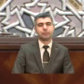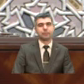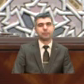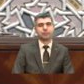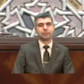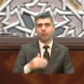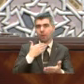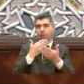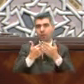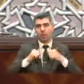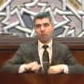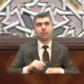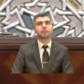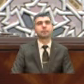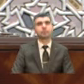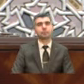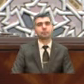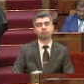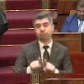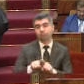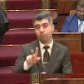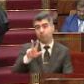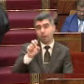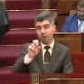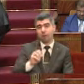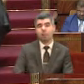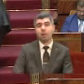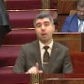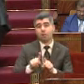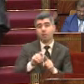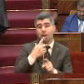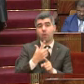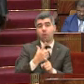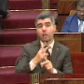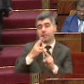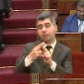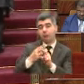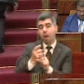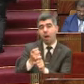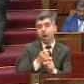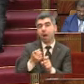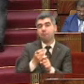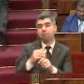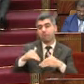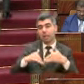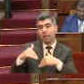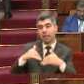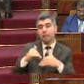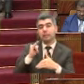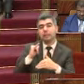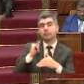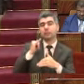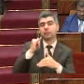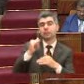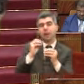شكرا سيد الوزير. كما تعلمون الحرب الطرق لا تعرف تراجعا أو انخفاضا، بل في